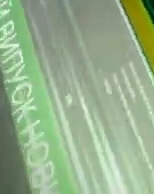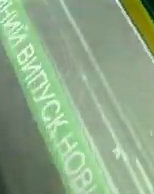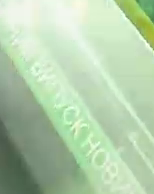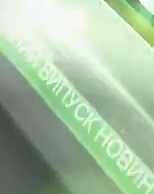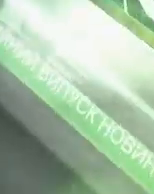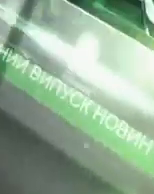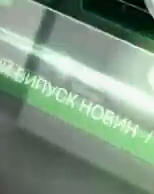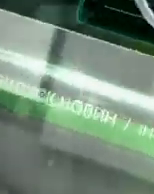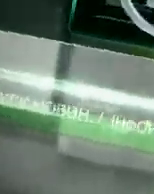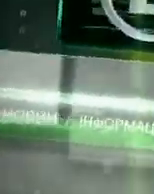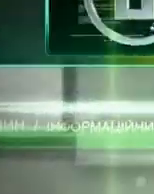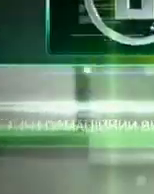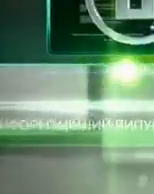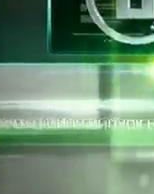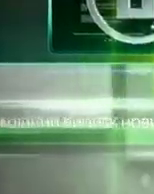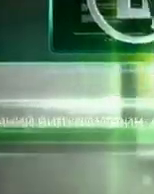Музика